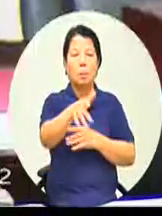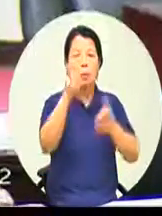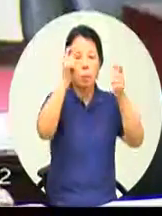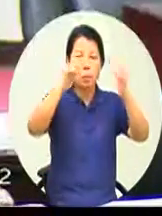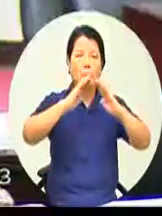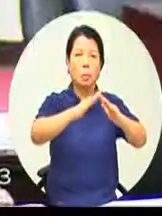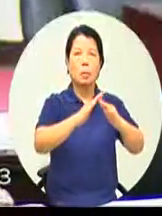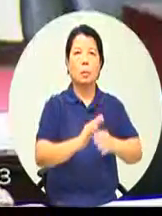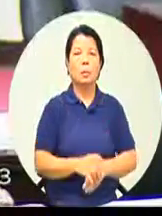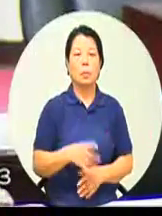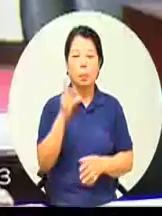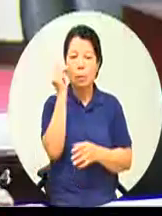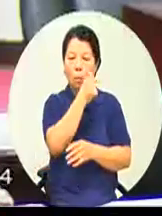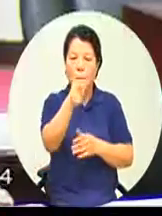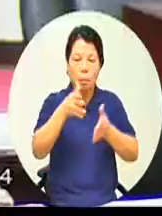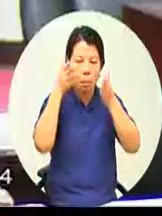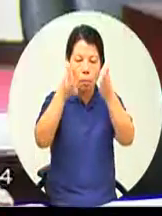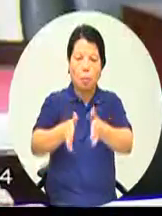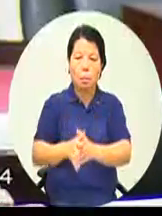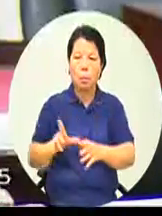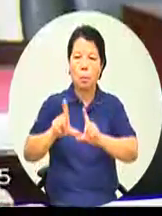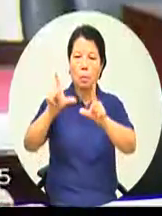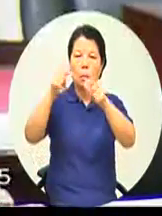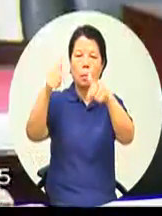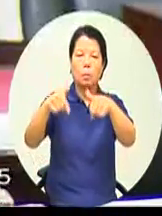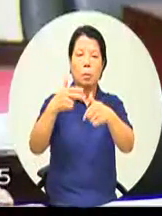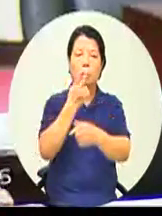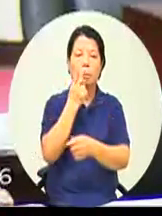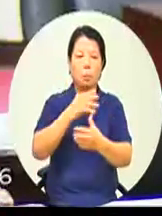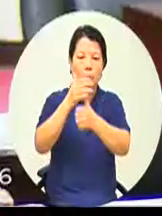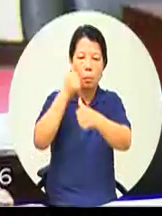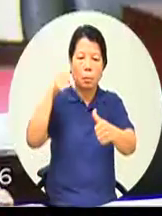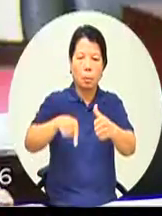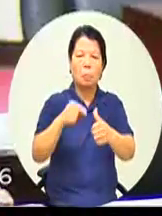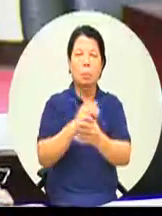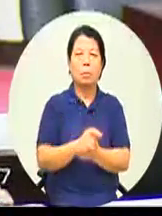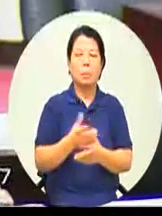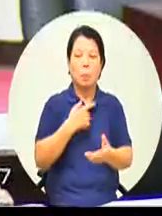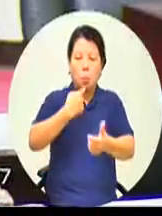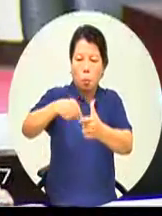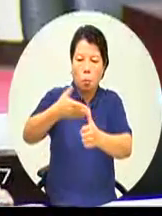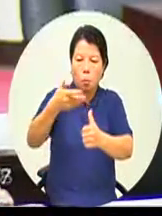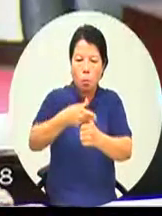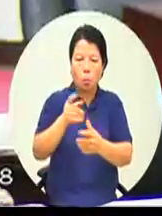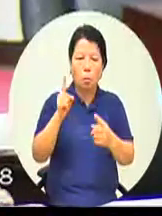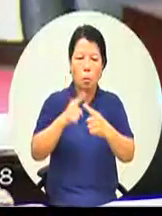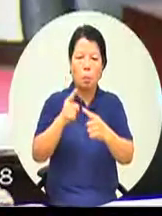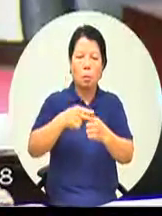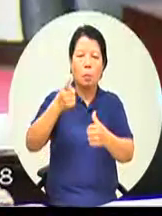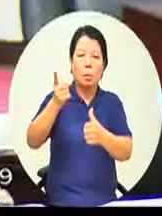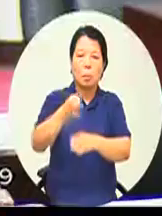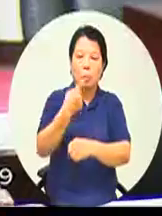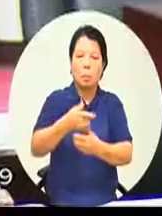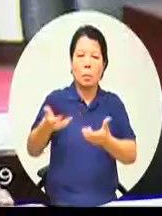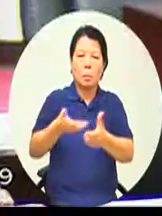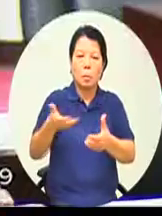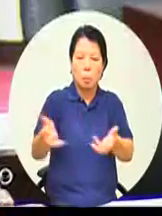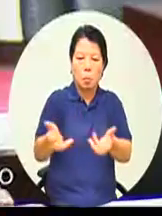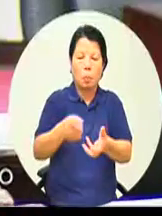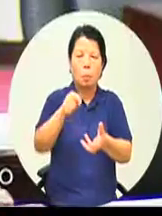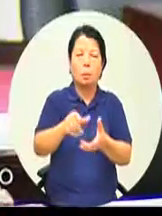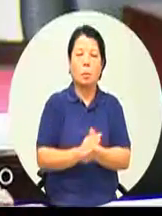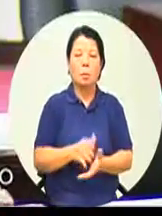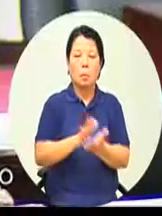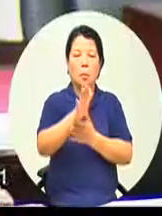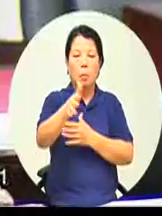雄市，我们能够特别针对东南亚的新二代去做一些相关的一个教育跟人才的培育。那这些其实未来他